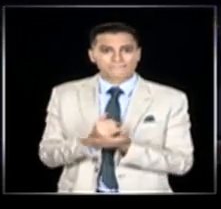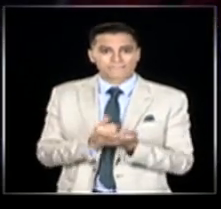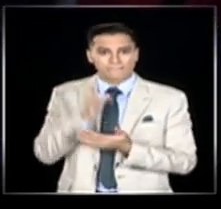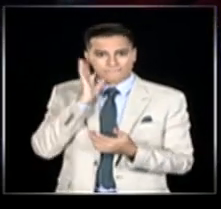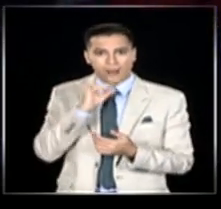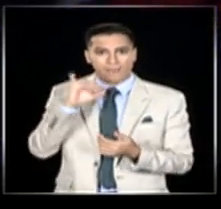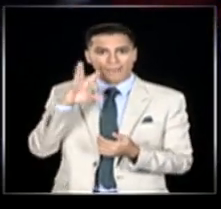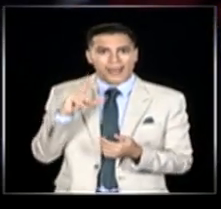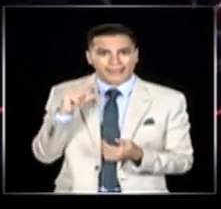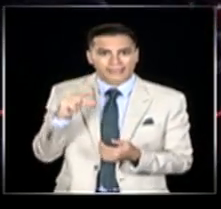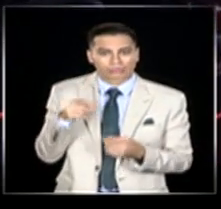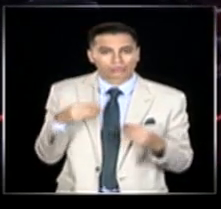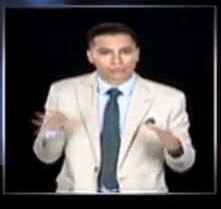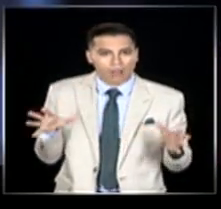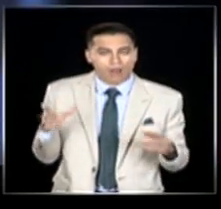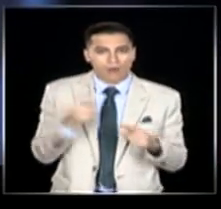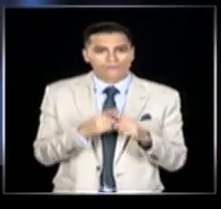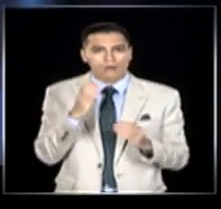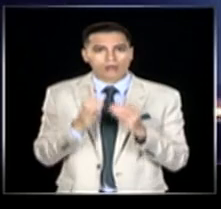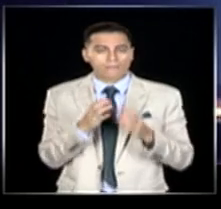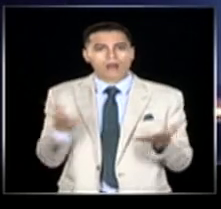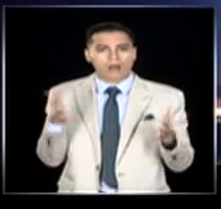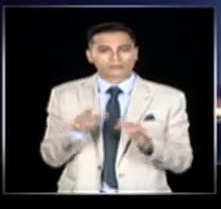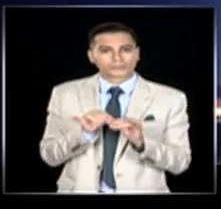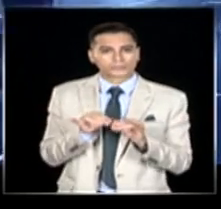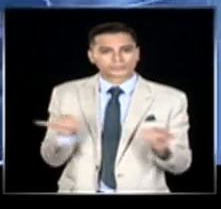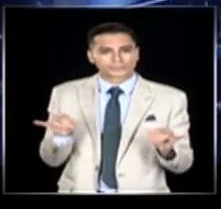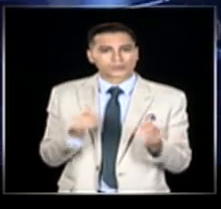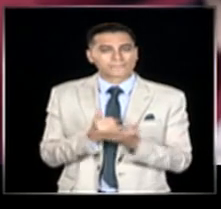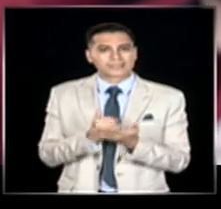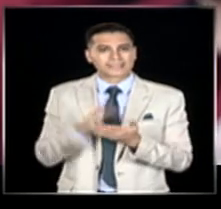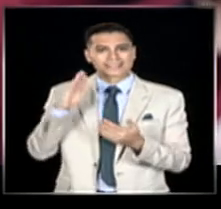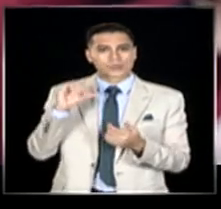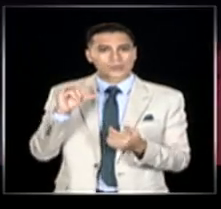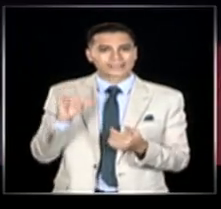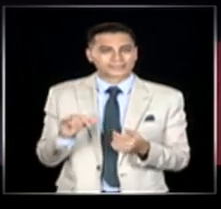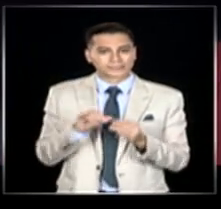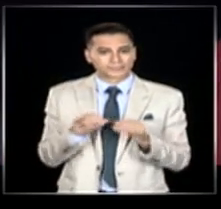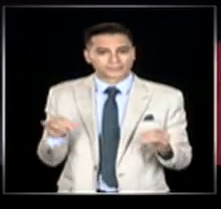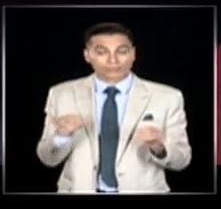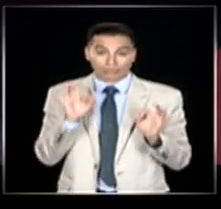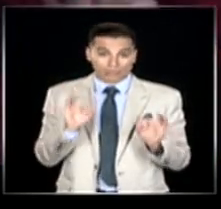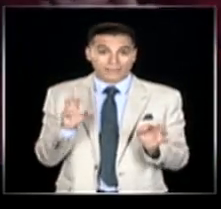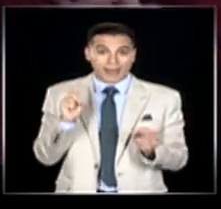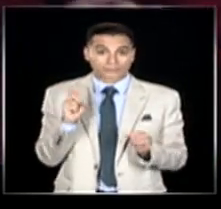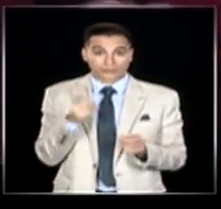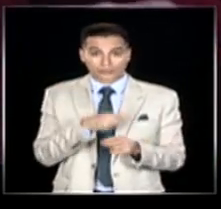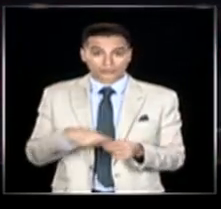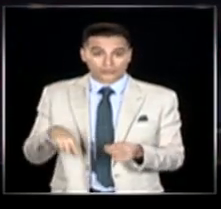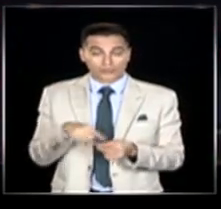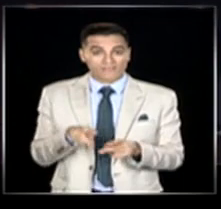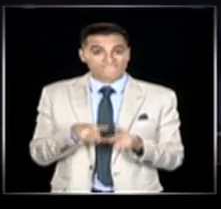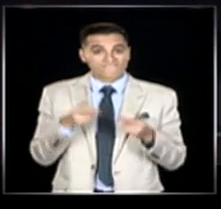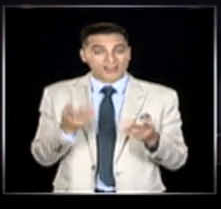الشهيد مهيد، نقط أكتر من مدرسة السويدي. طبعا 25 نقطة دول فرقوا